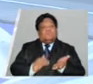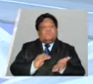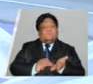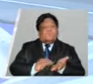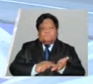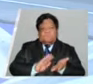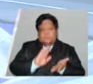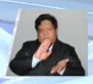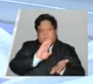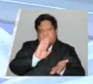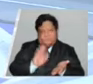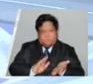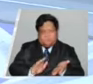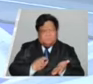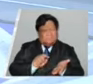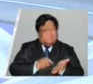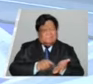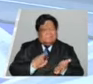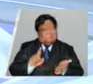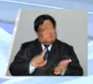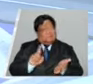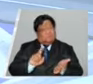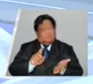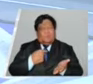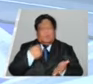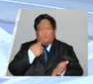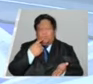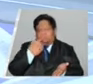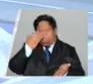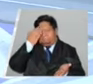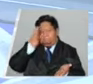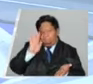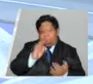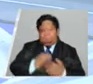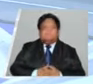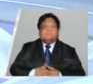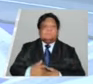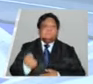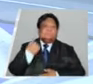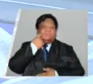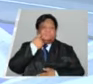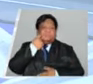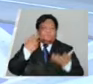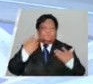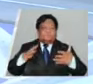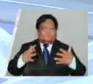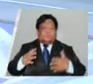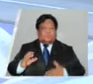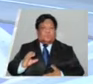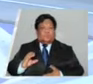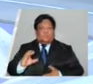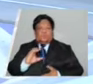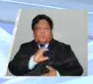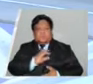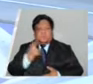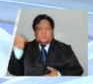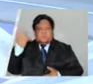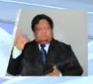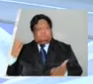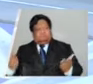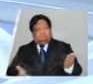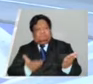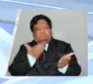ang kanyang tinutukoy. Kanina po, isinampa sa Kamara ang ikalawang impeachment complaint laban sa Vice Presidente. Saksi,